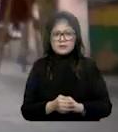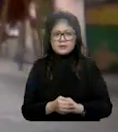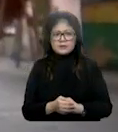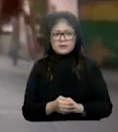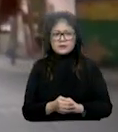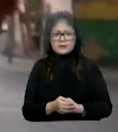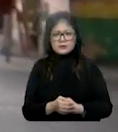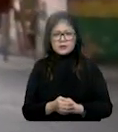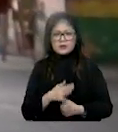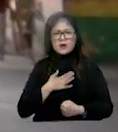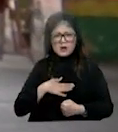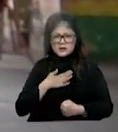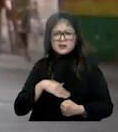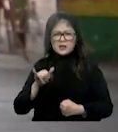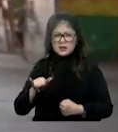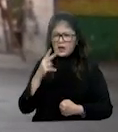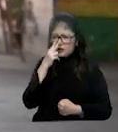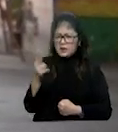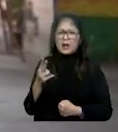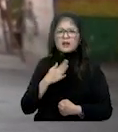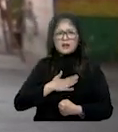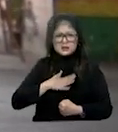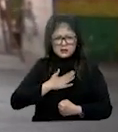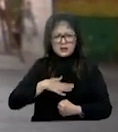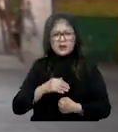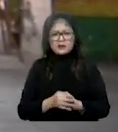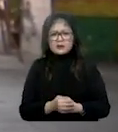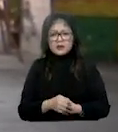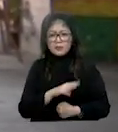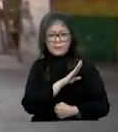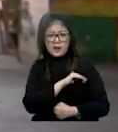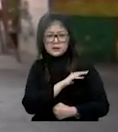Sedih sih, kayaknya kayak Palestina diserang terus-menerus gitu.